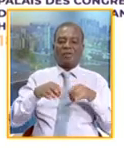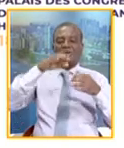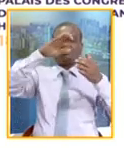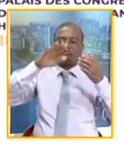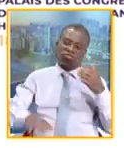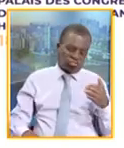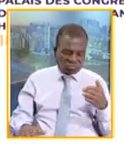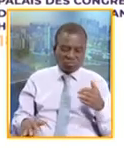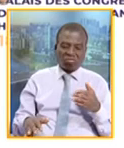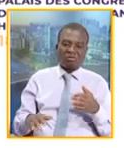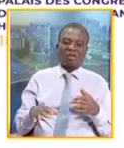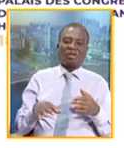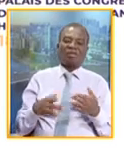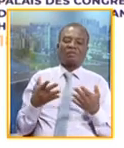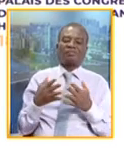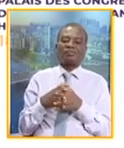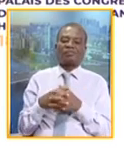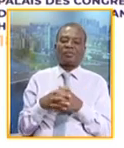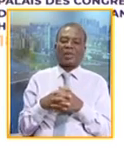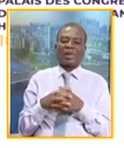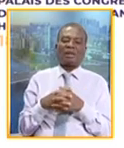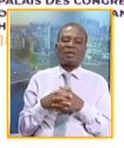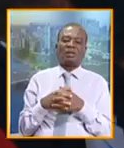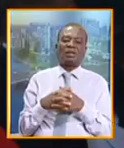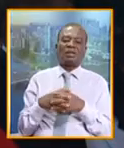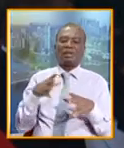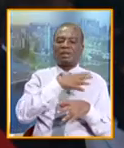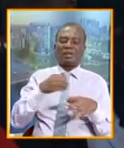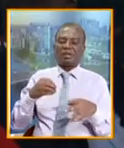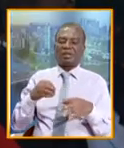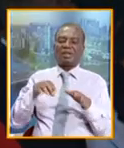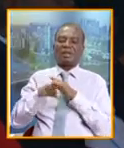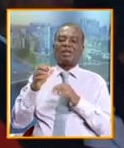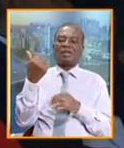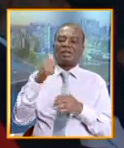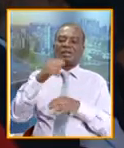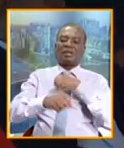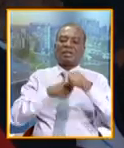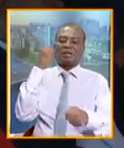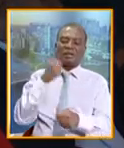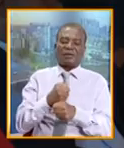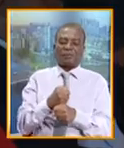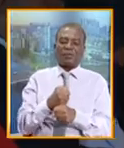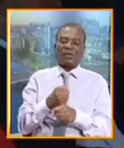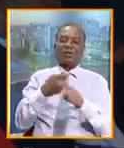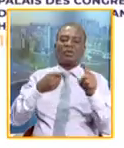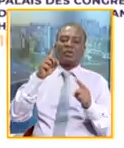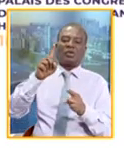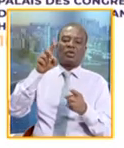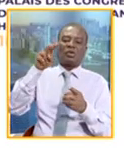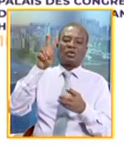était en 60. C'est là où Houphouët l'a pris. Et en 10 ans, de